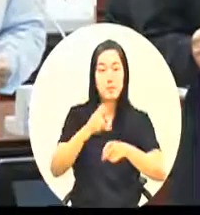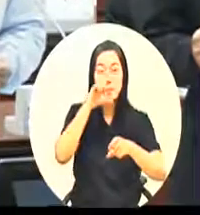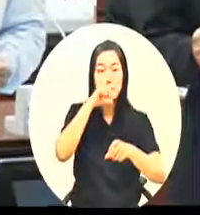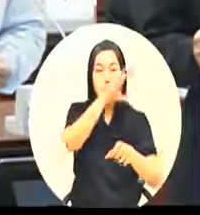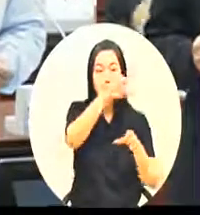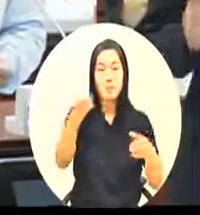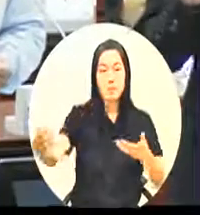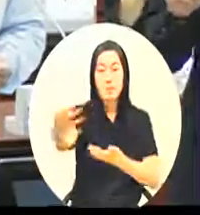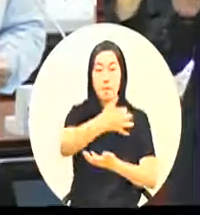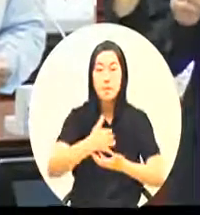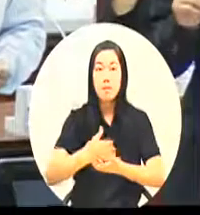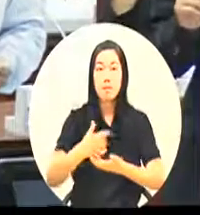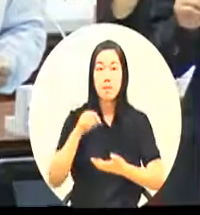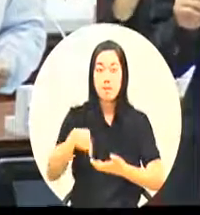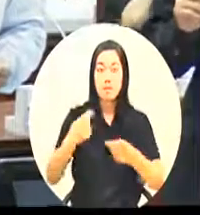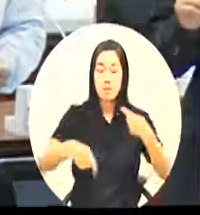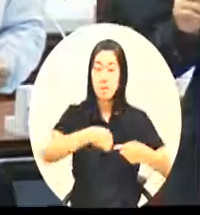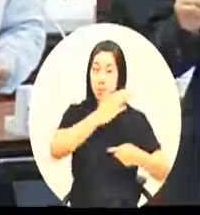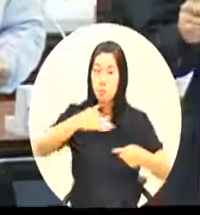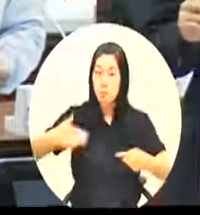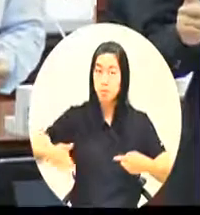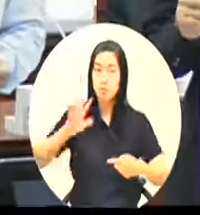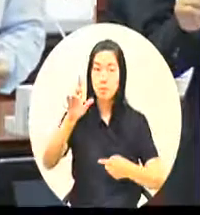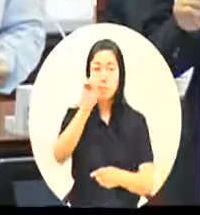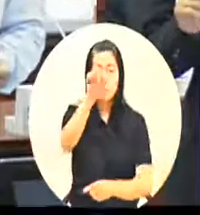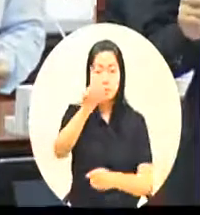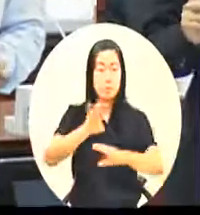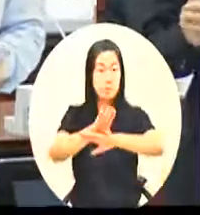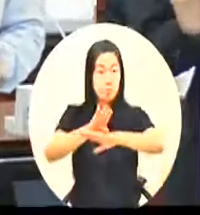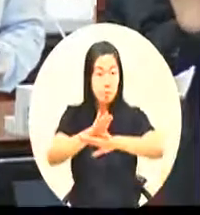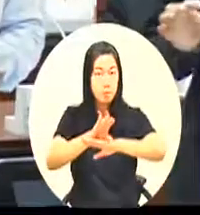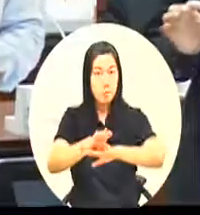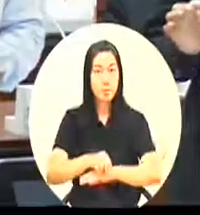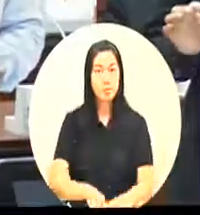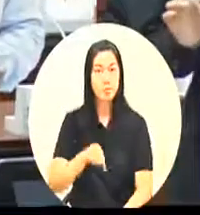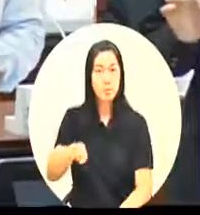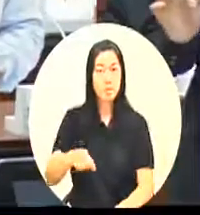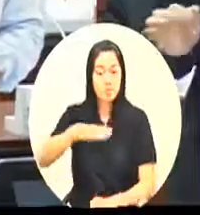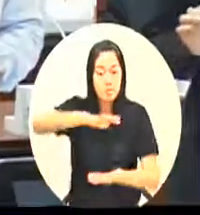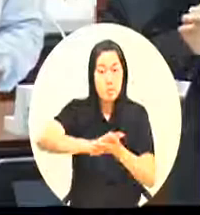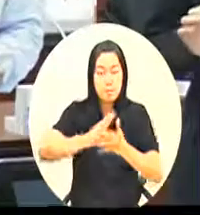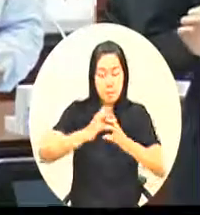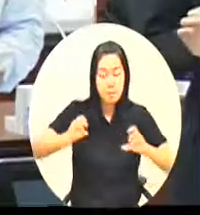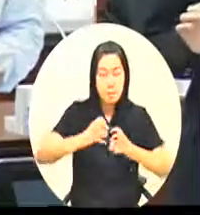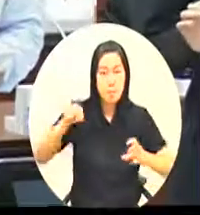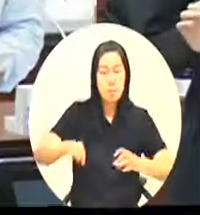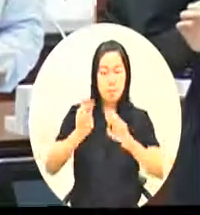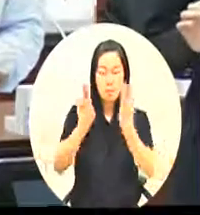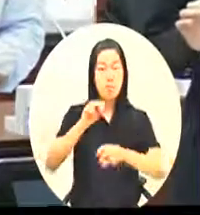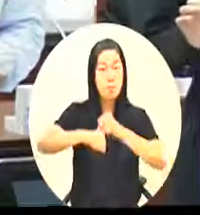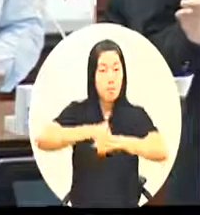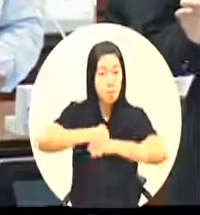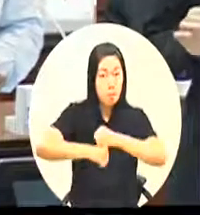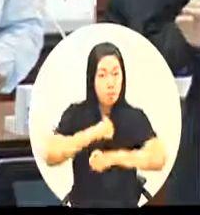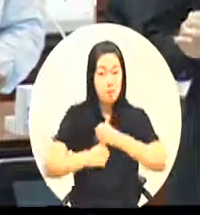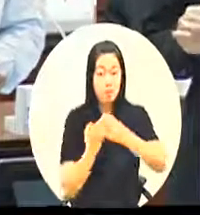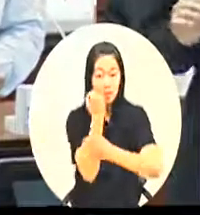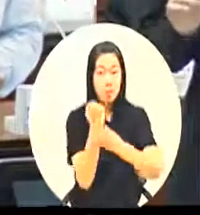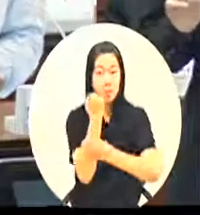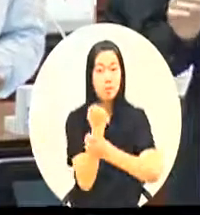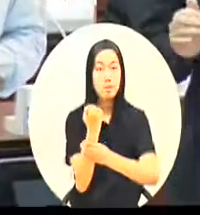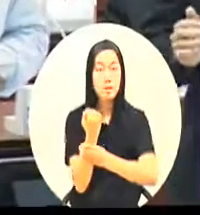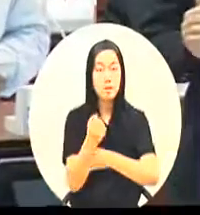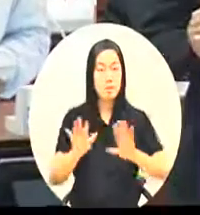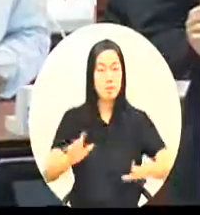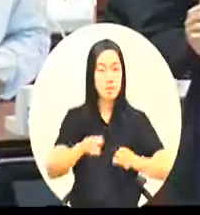山清洁队有一部就是它压缩的时候是用电动的，那预计今年